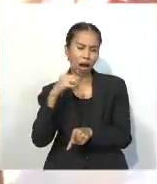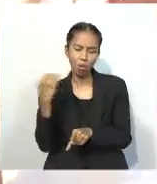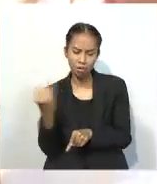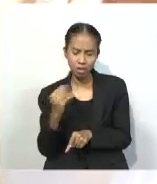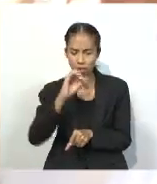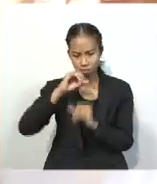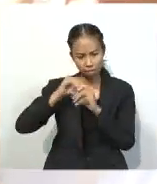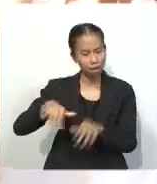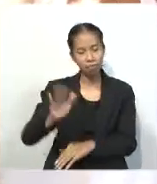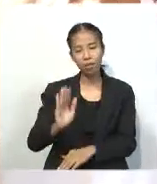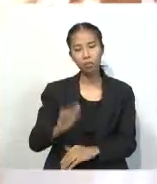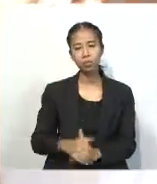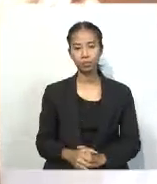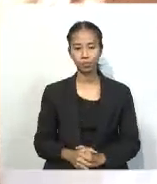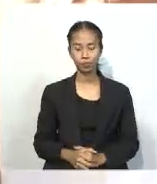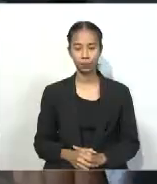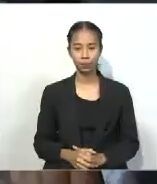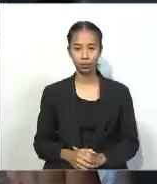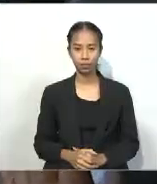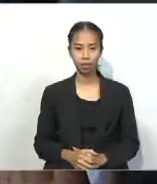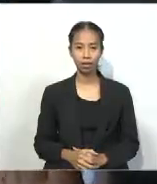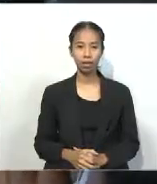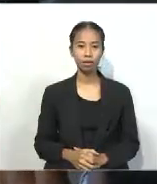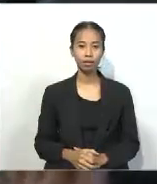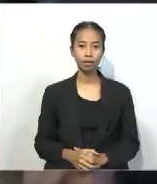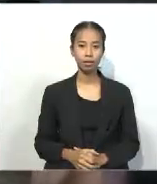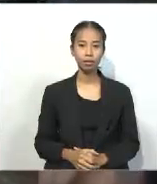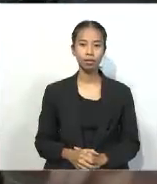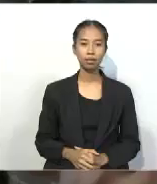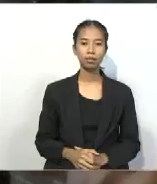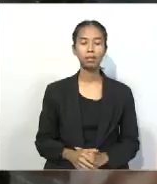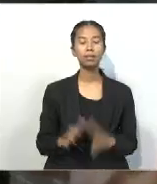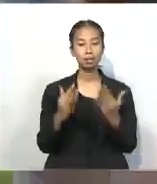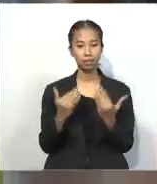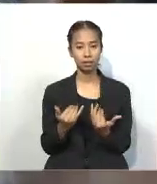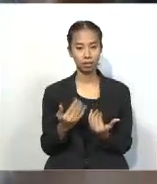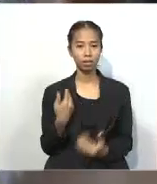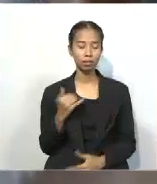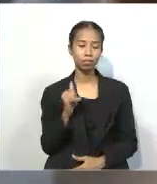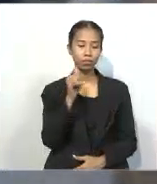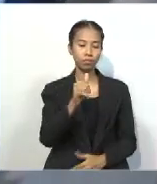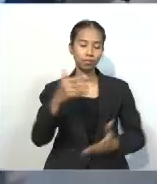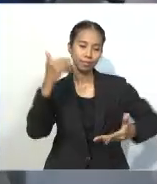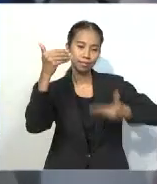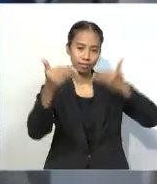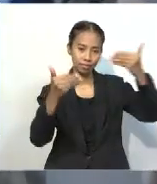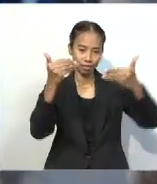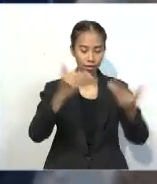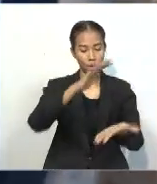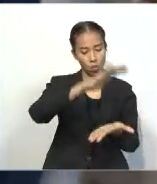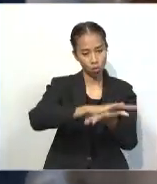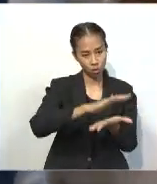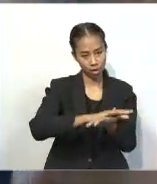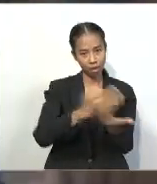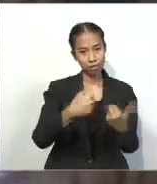แต่เรื่องการเมืองค่ะนอกจากนี้นะคะได้มีการเยี่ยมชมนิทรรศการที่ครูและตัวแทนนักเรียนยาก